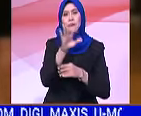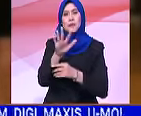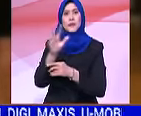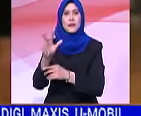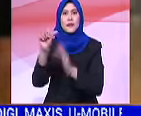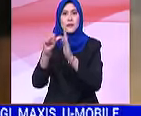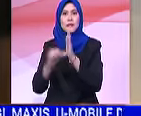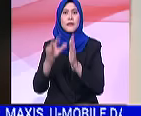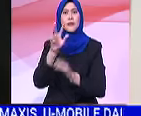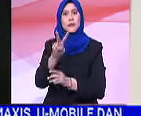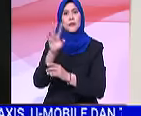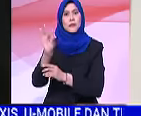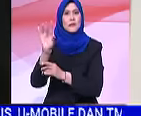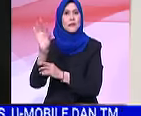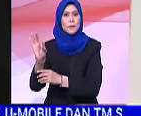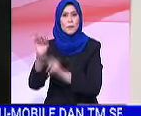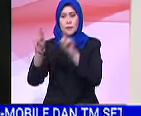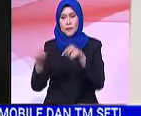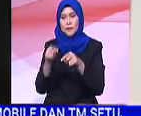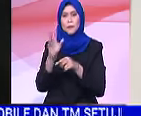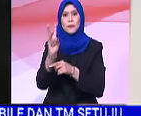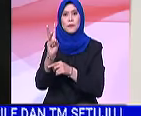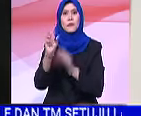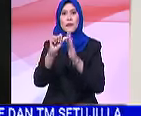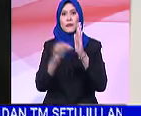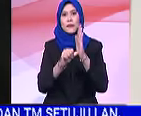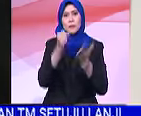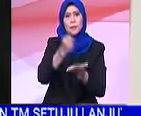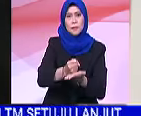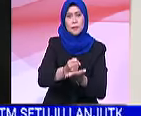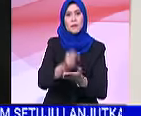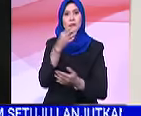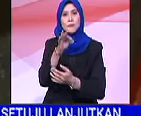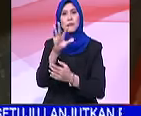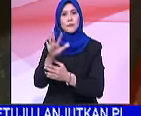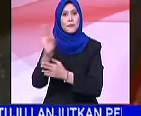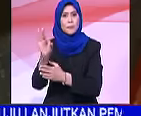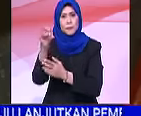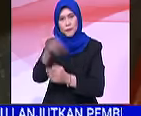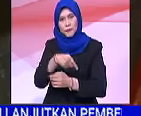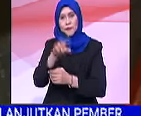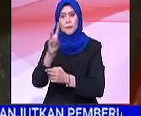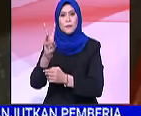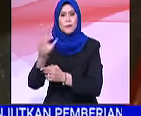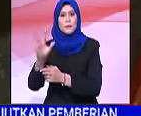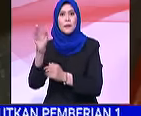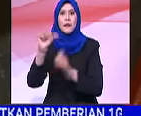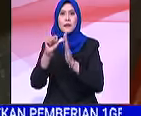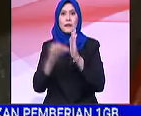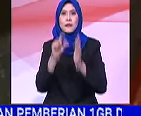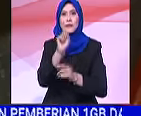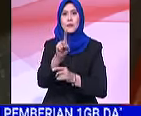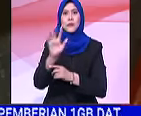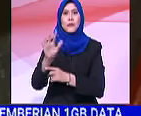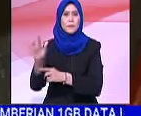Akta 289 dan Seksyen 6-1, Akta Immigration 1959, Palang 63, Akta